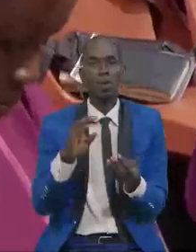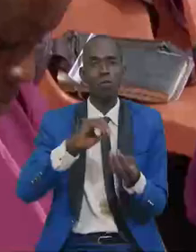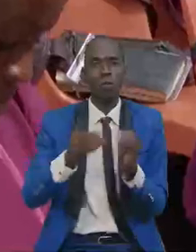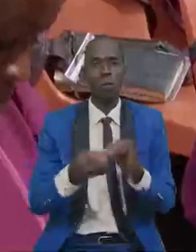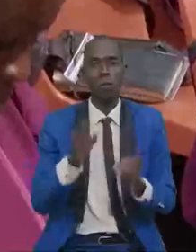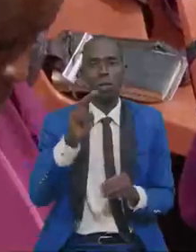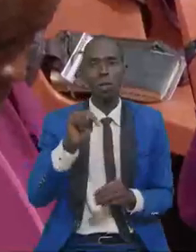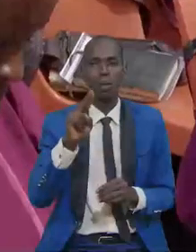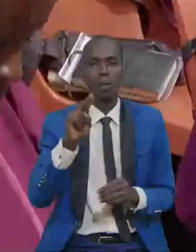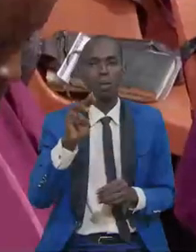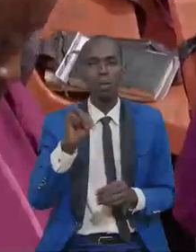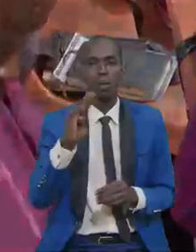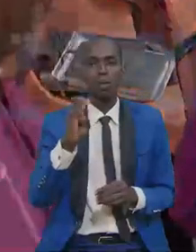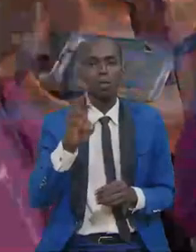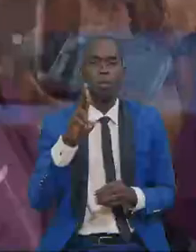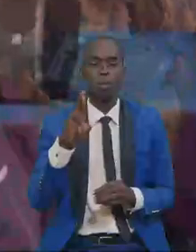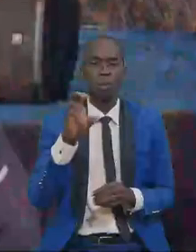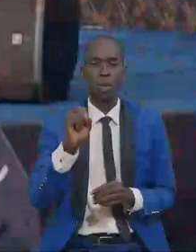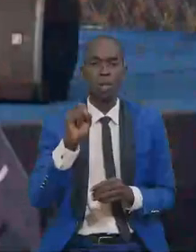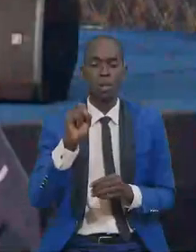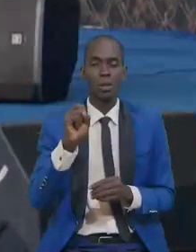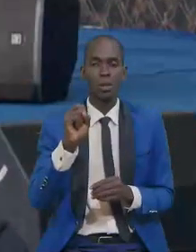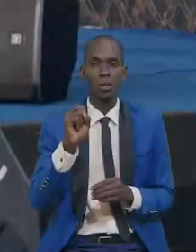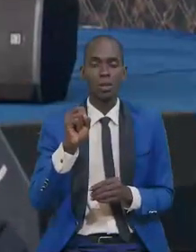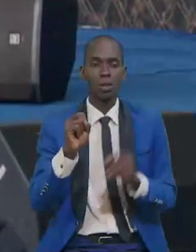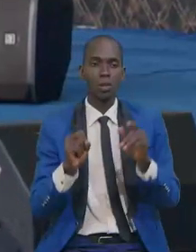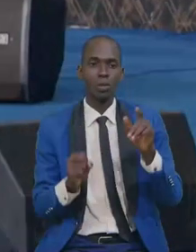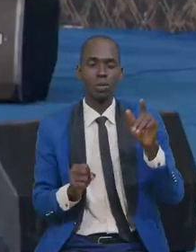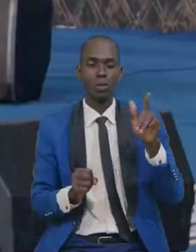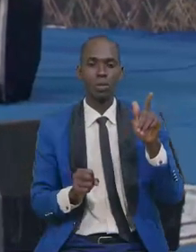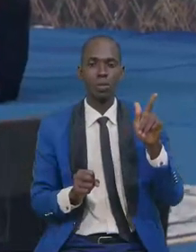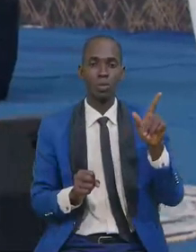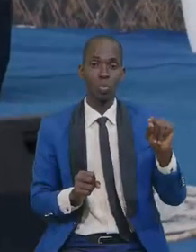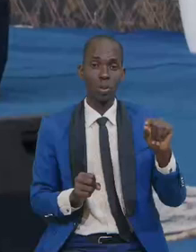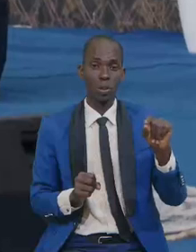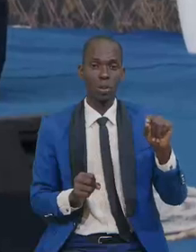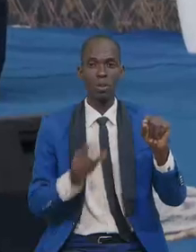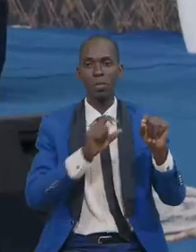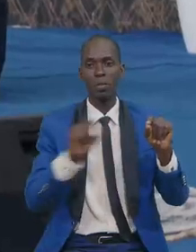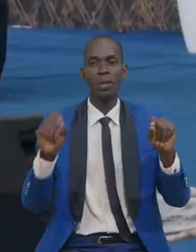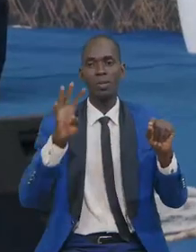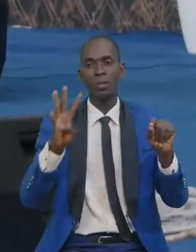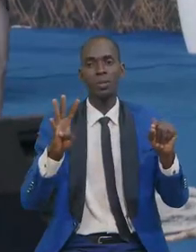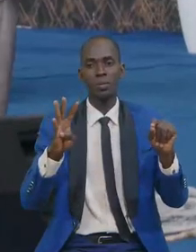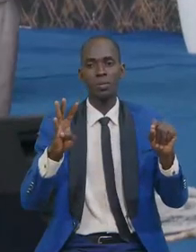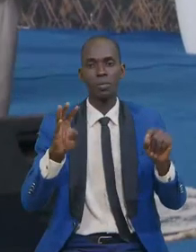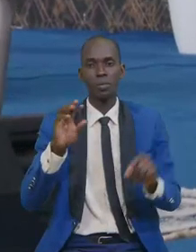Nombre au chapitre 14, chapitre 21 plutôt, nombre 24.